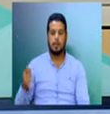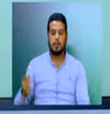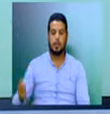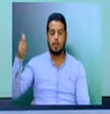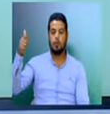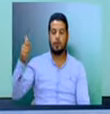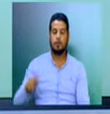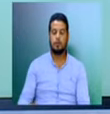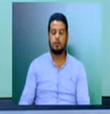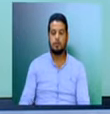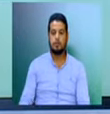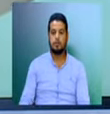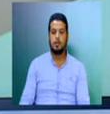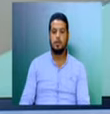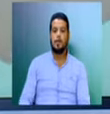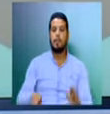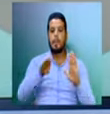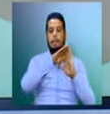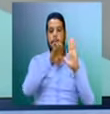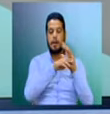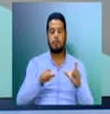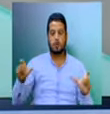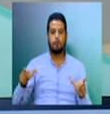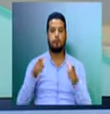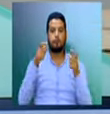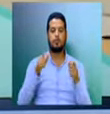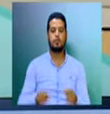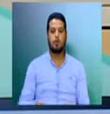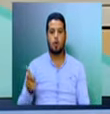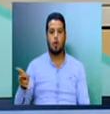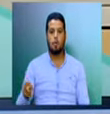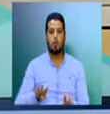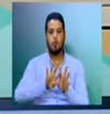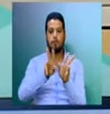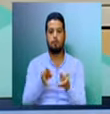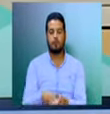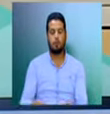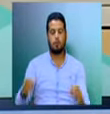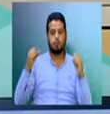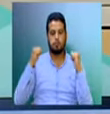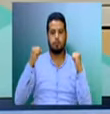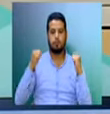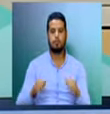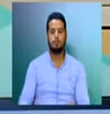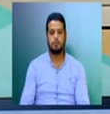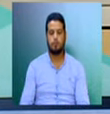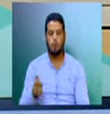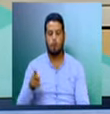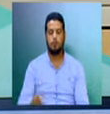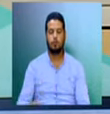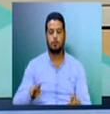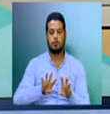ضمن برنامج فرصة من أجل أسرة متماسكة مستقرة. وحتى تكون الأسرة متماسكة